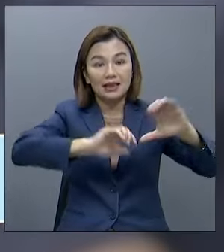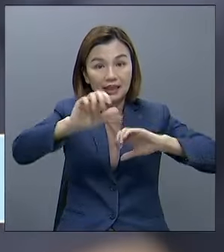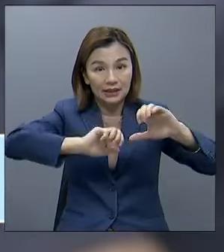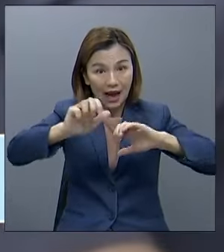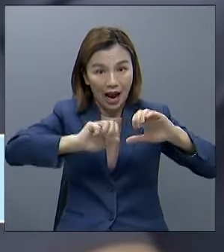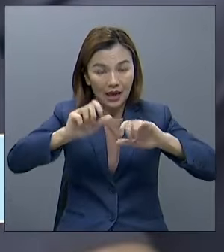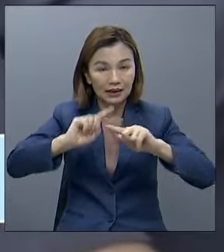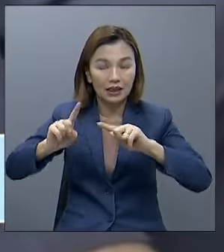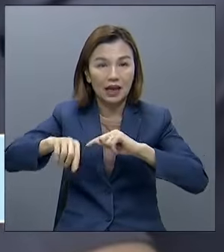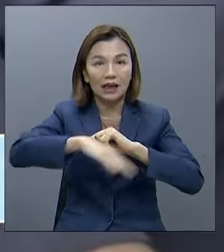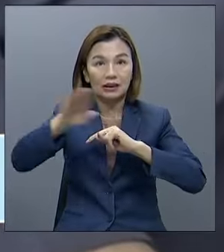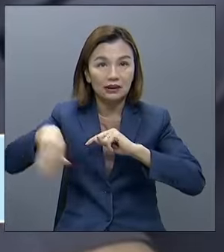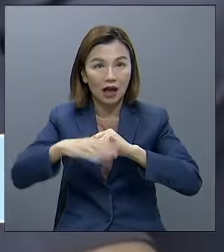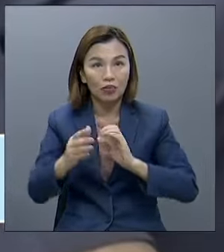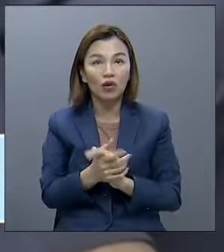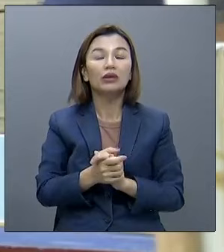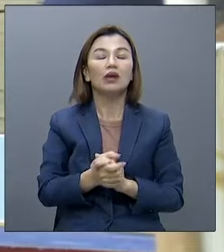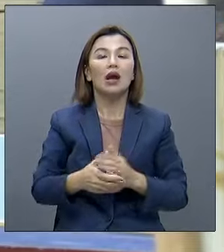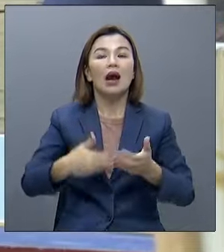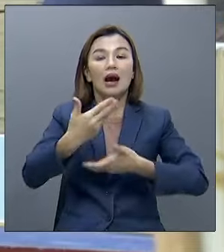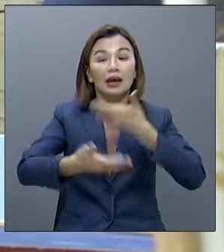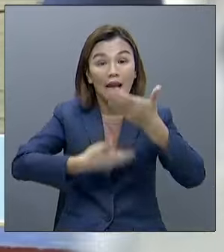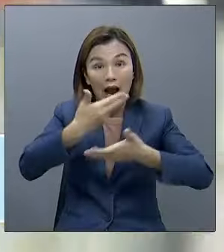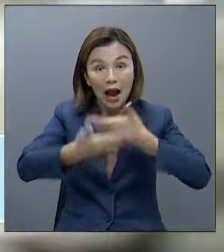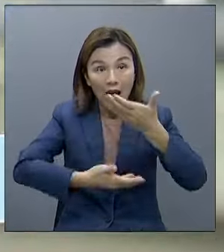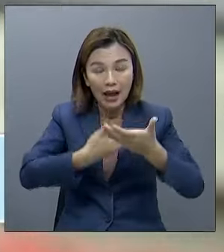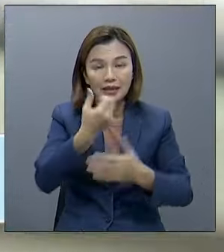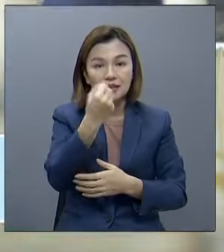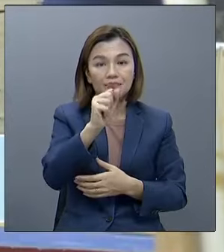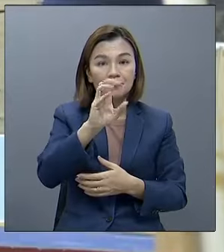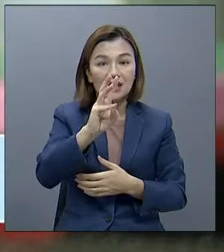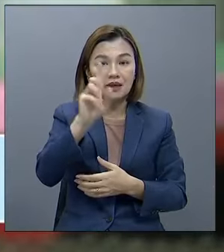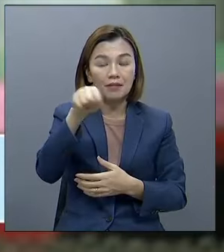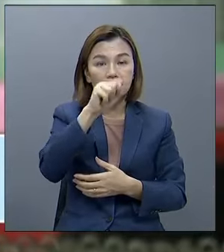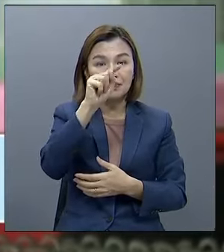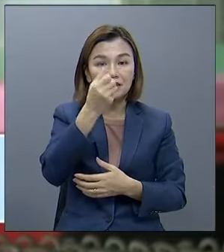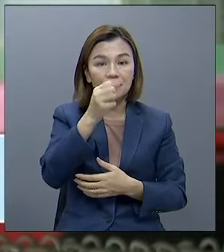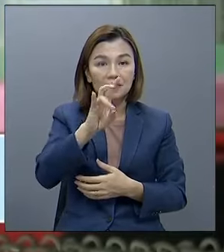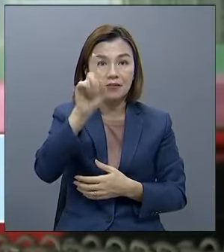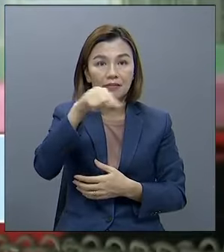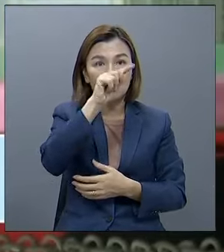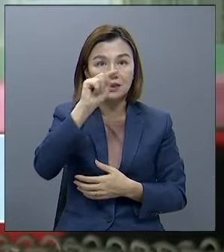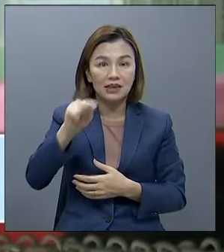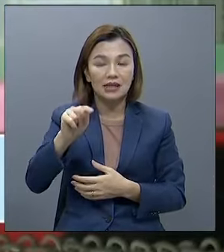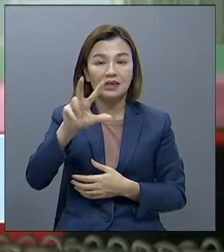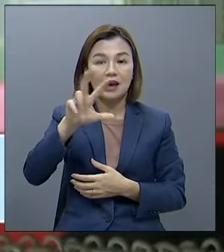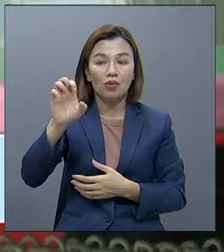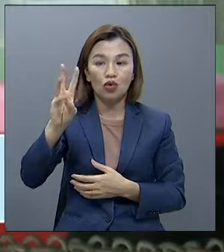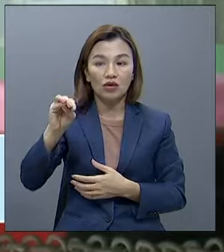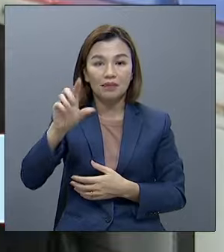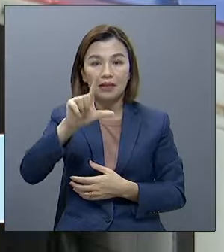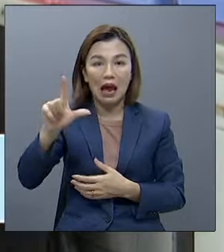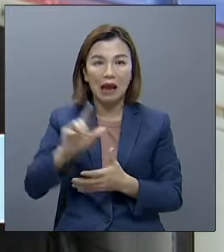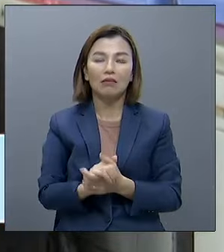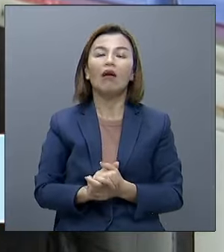ซึ่งก็รวมค่าใช้จ่ายในการจำหน่ายสลากกินแบ่งรัฐบาล 100ะ 17เป็นเงิน 1,3 60ล้านบาทดังนั้นครับขอให้ประชาชนอย่าหลง